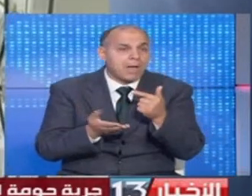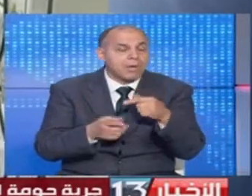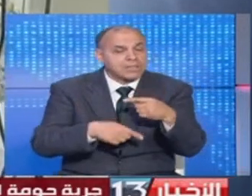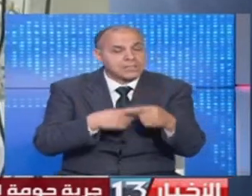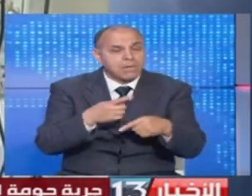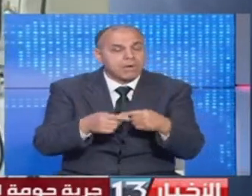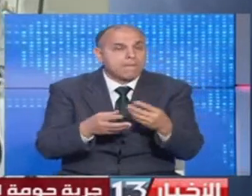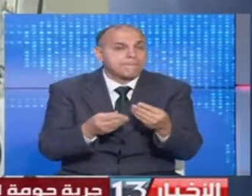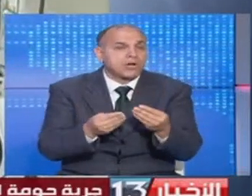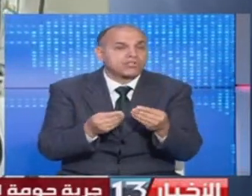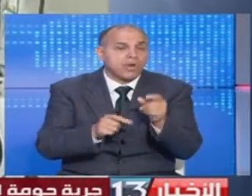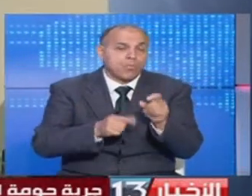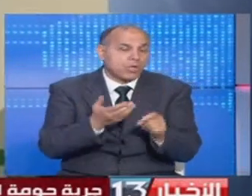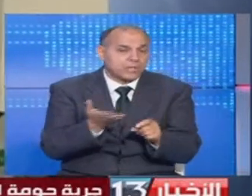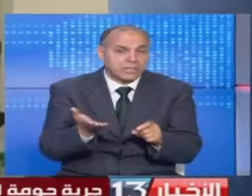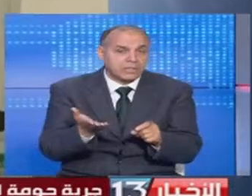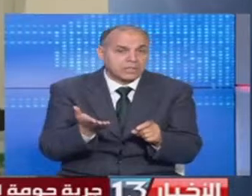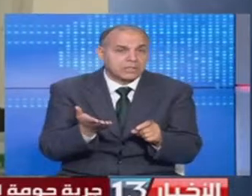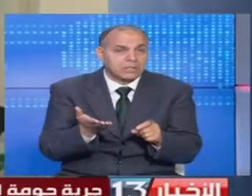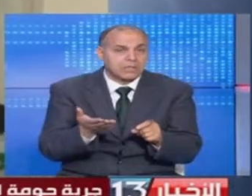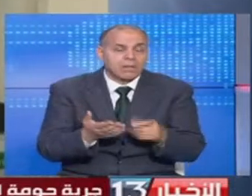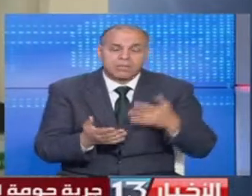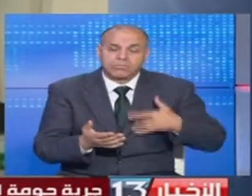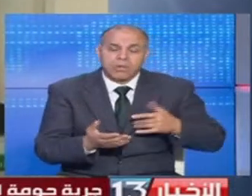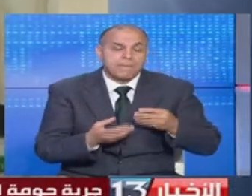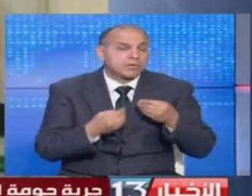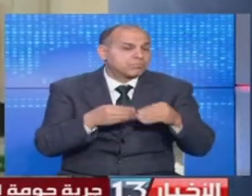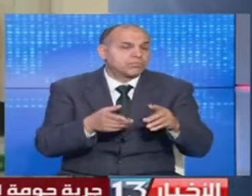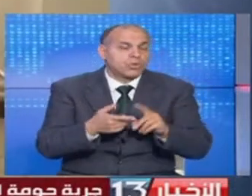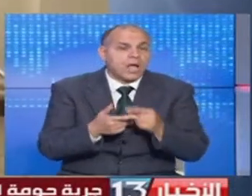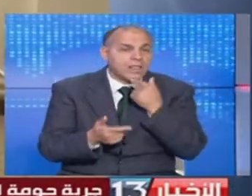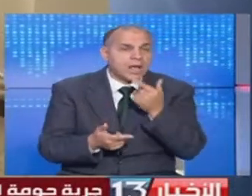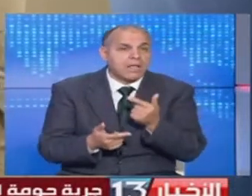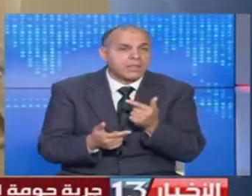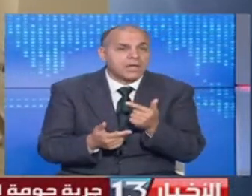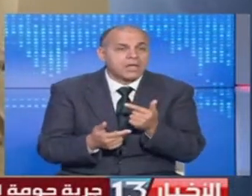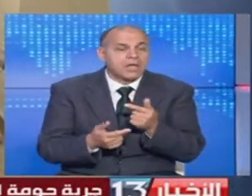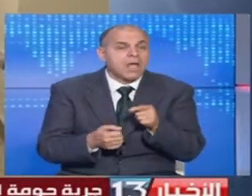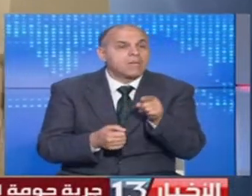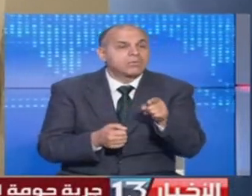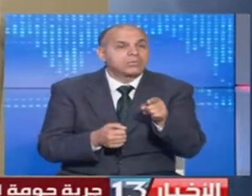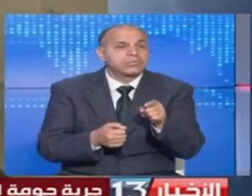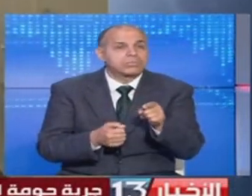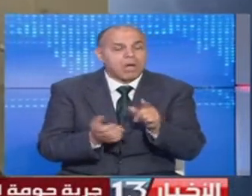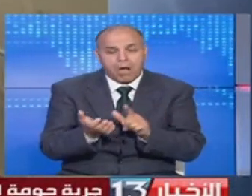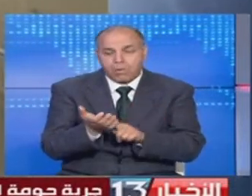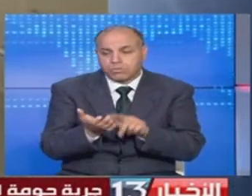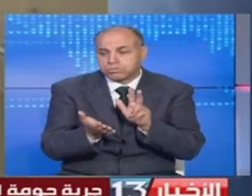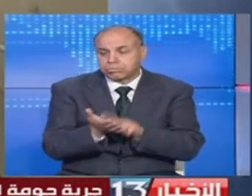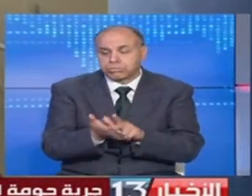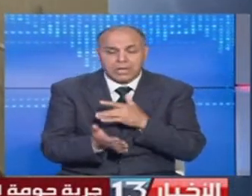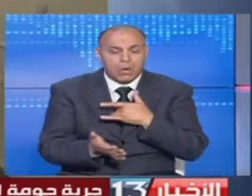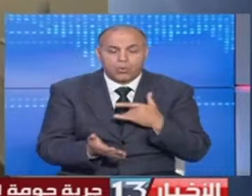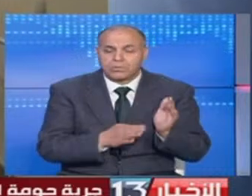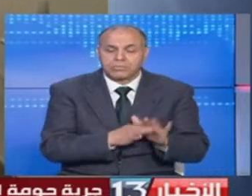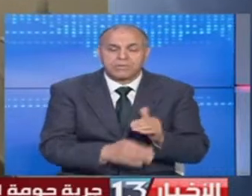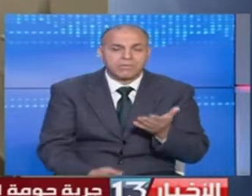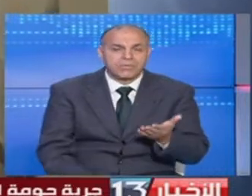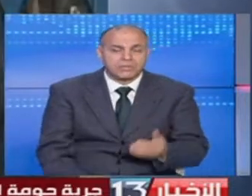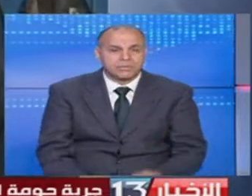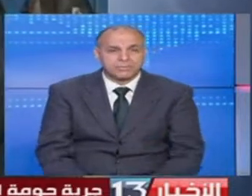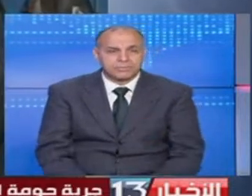عديد المواطنين واستهتارهم وعدم اكتراثهم بتطبيق اجراءات الوقايه